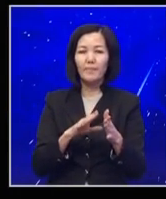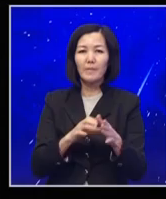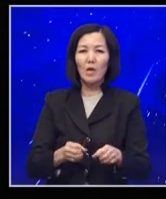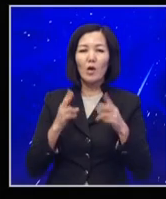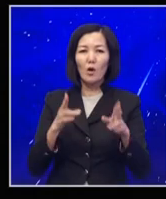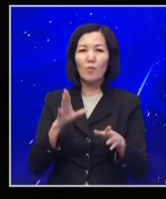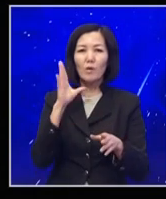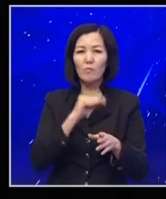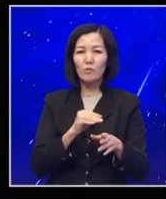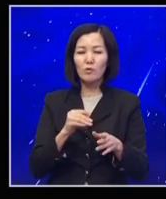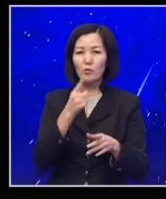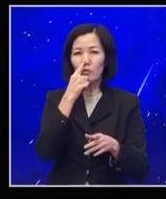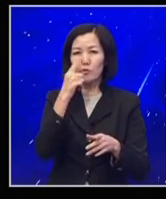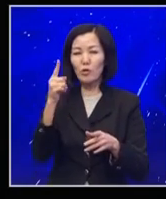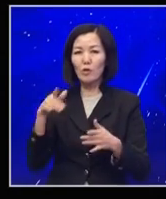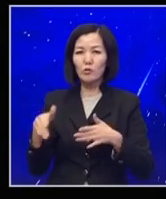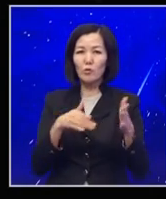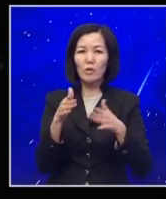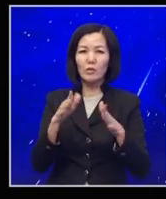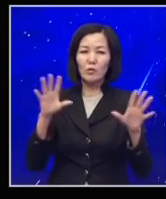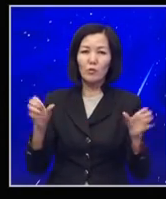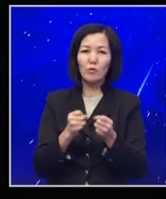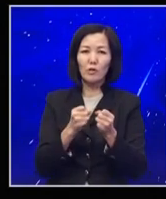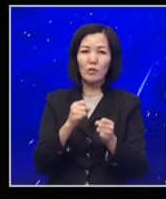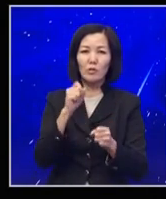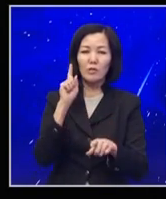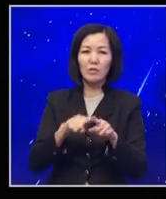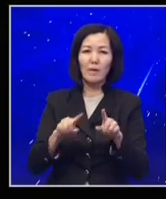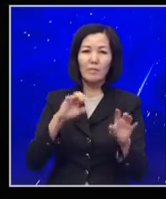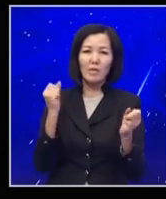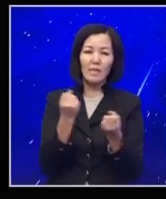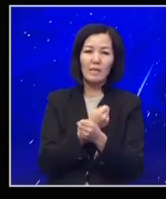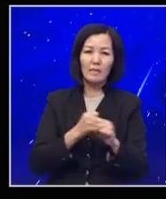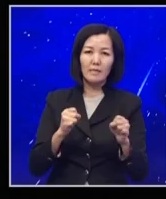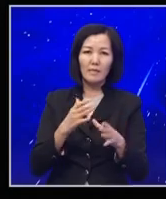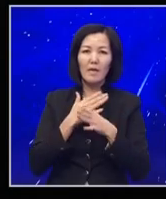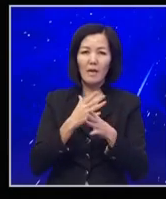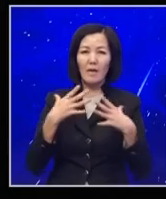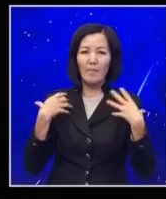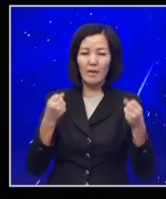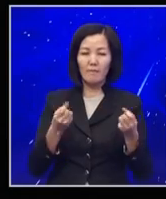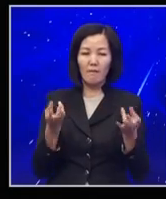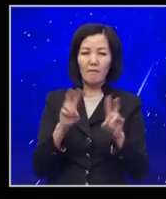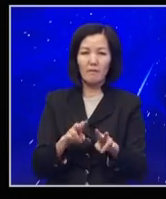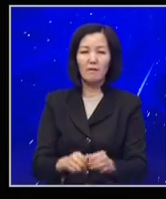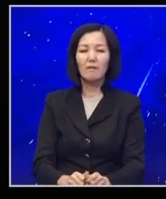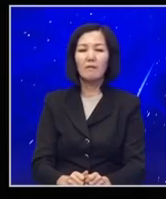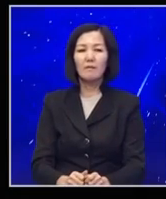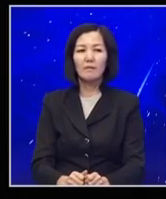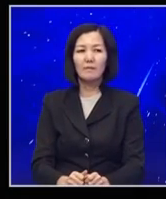Бастарын қауіп кеттігіп, ұзақ жолға шыққан құтқарушылардың шапшаңдығы мен ептілігі арқасында аман қалды.